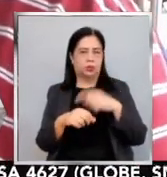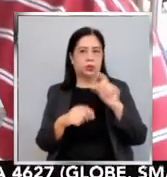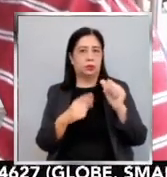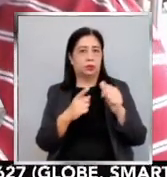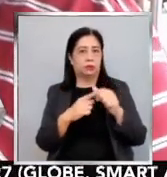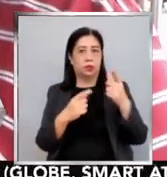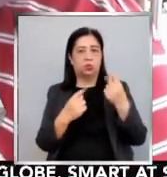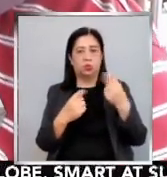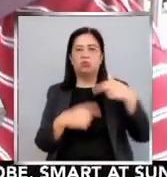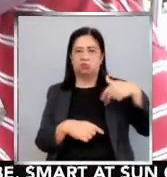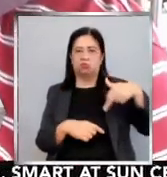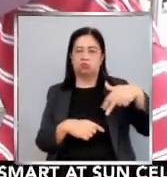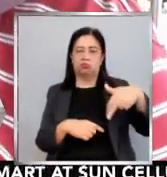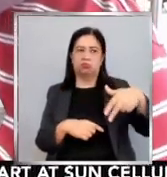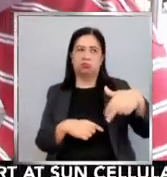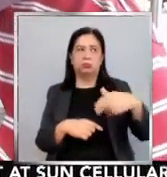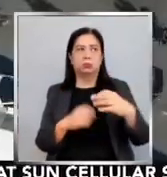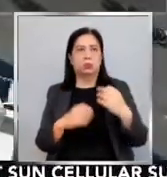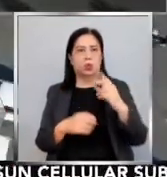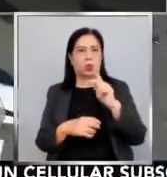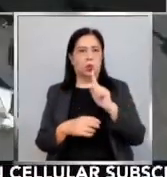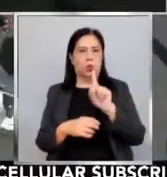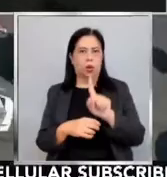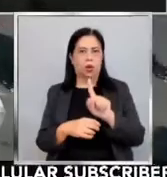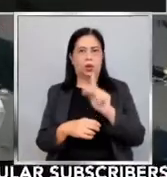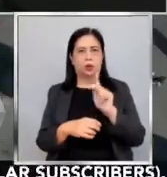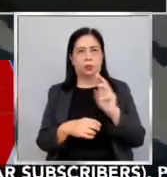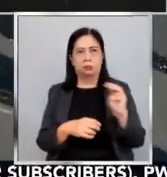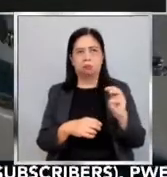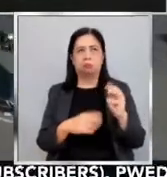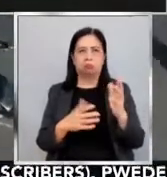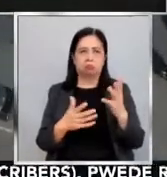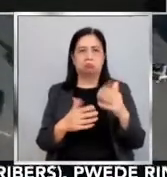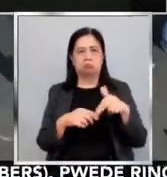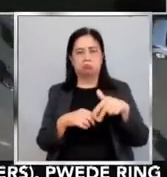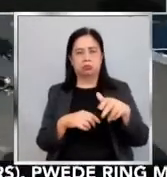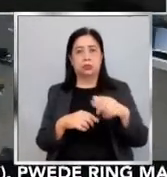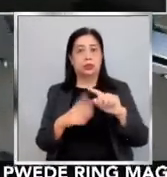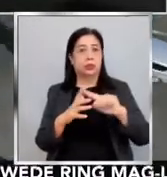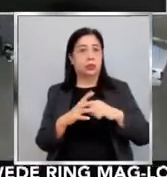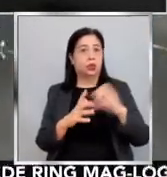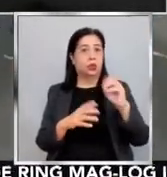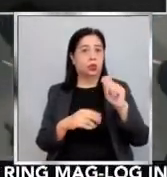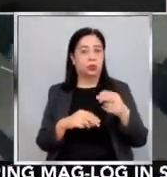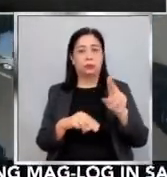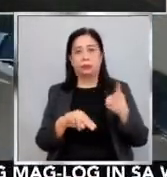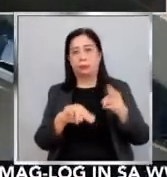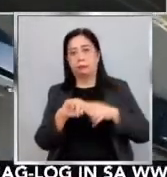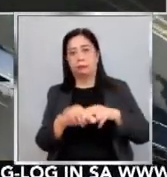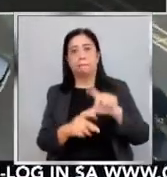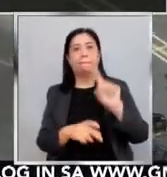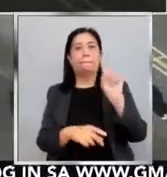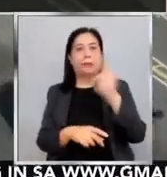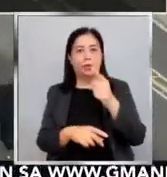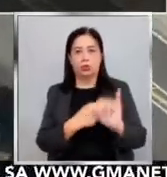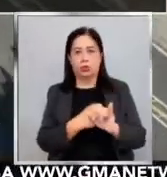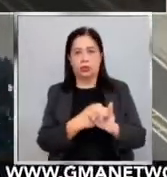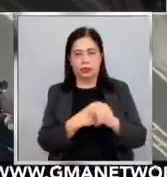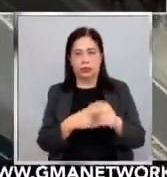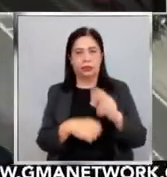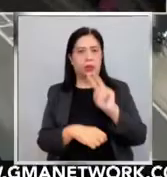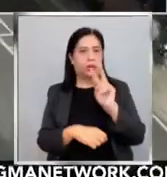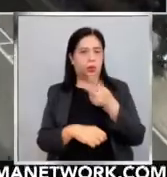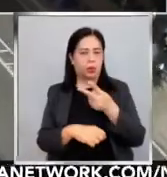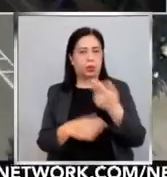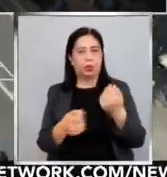lalakarin ko kung mga 1 kilometer lang. Simula sa Oktubre, piso ang dagdag na pamasahe sa jeep. 2 piso naman sa